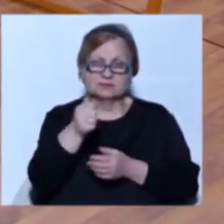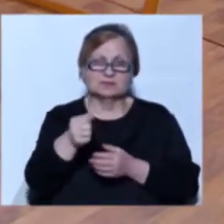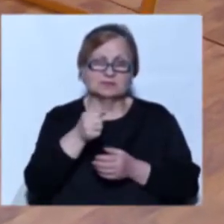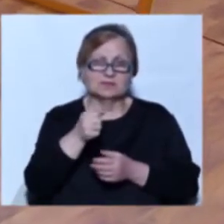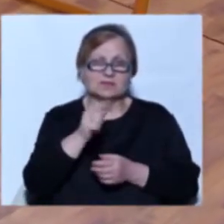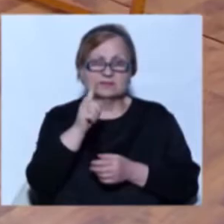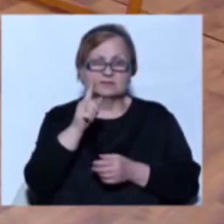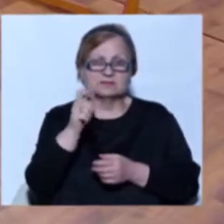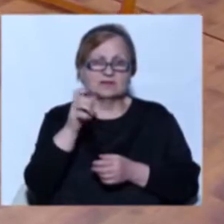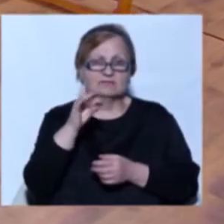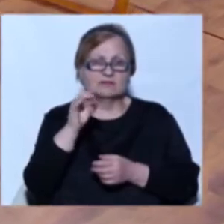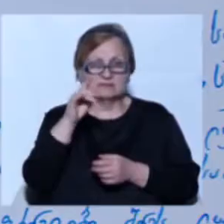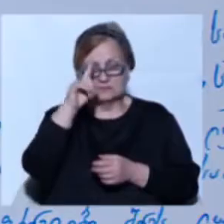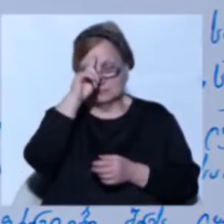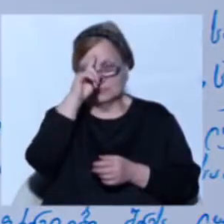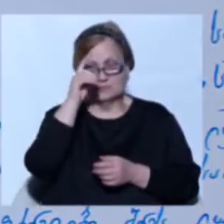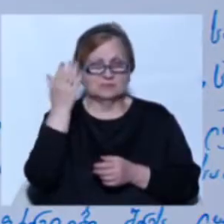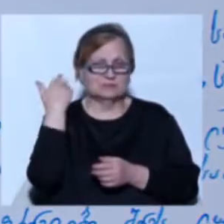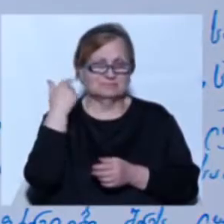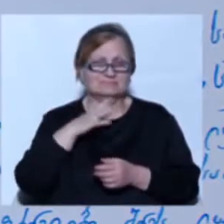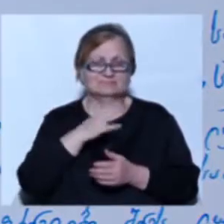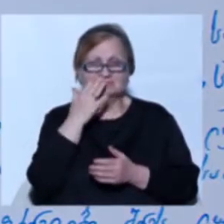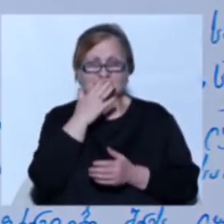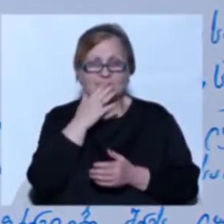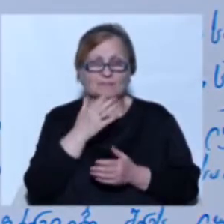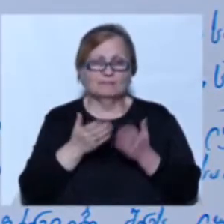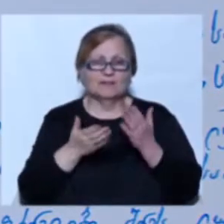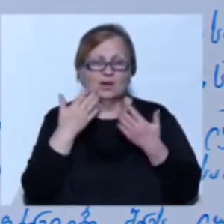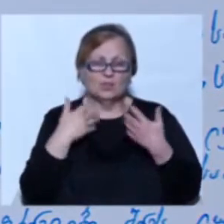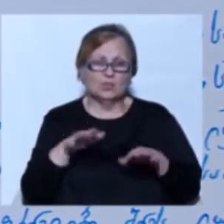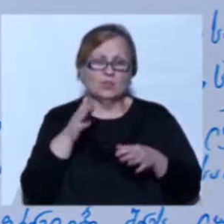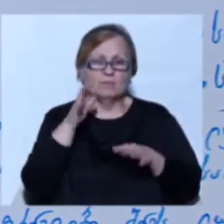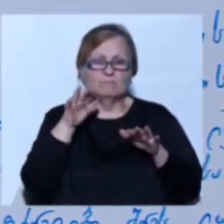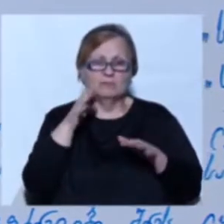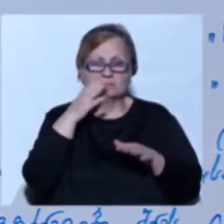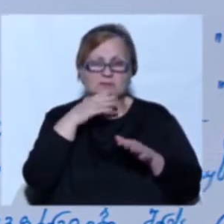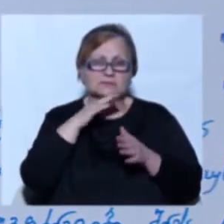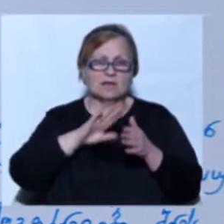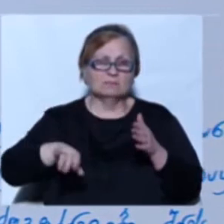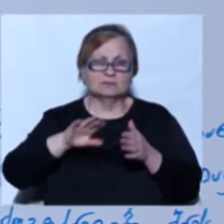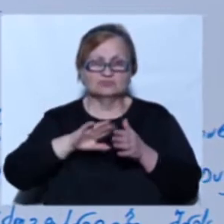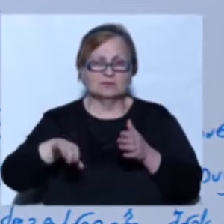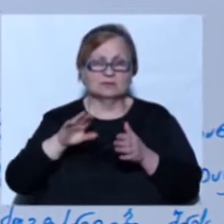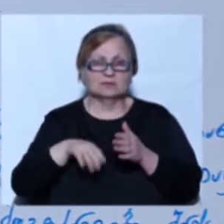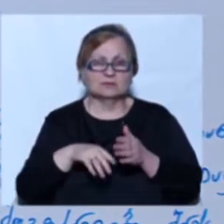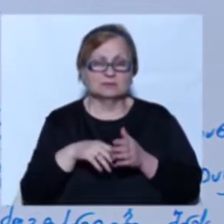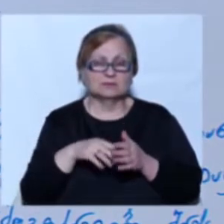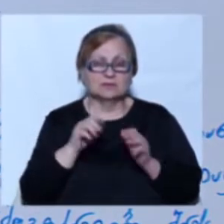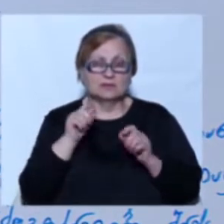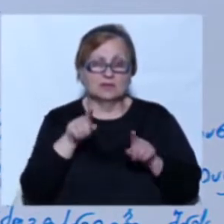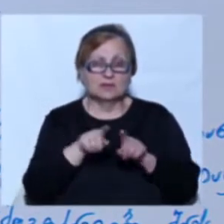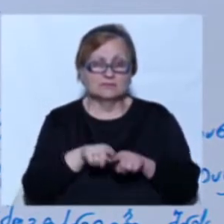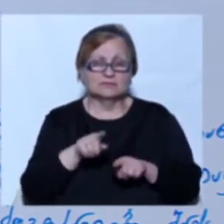ბიჭთან, უკვე მოხუცთან. ალბათ ბევრმა წყალმა ჩაიარა მის ცხოვრებაში. ისევე როგორც ნებისმიერი